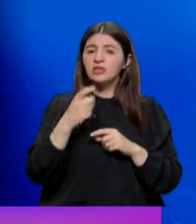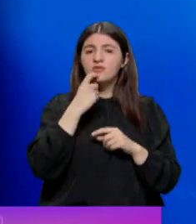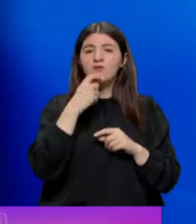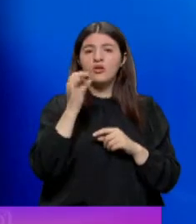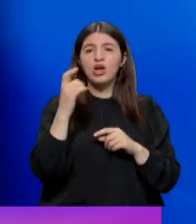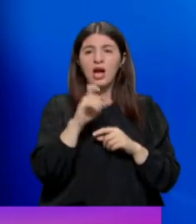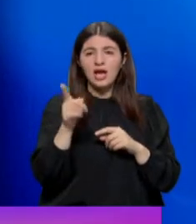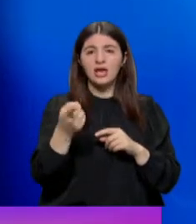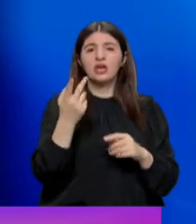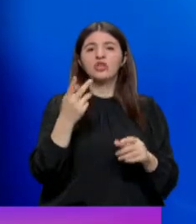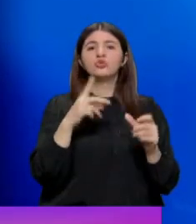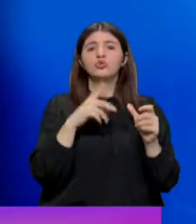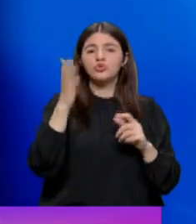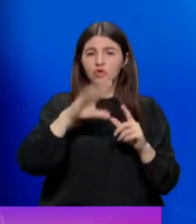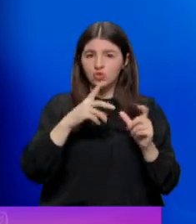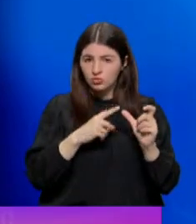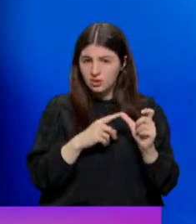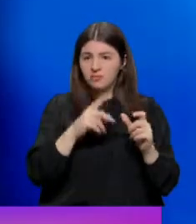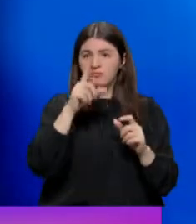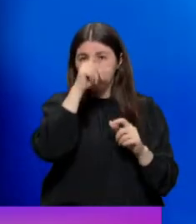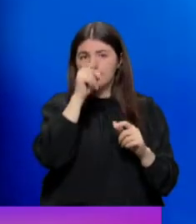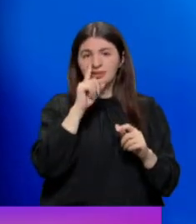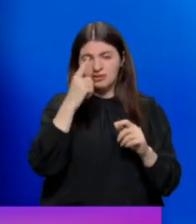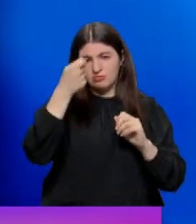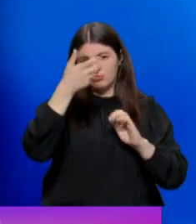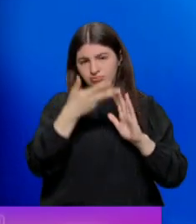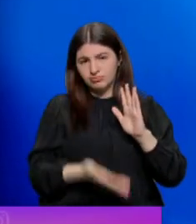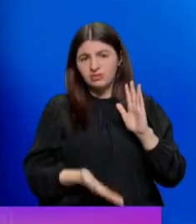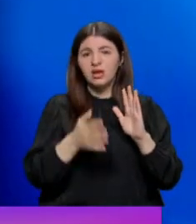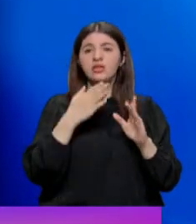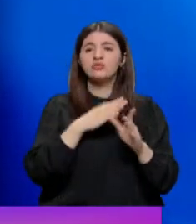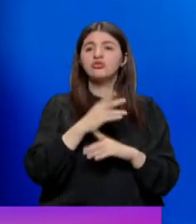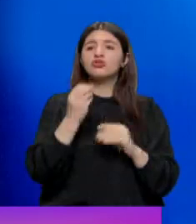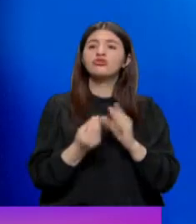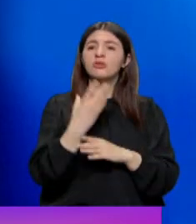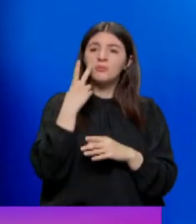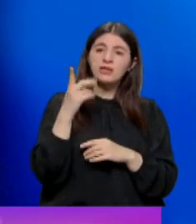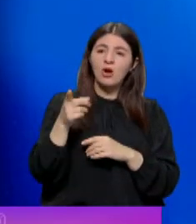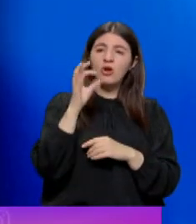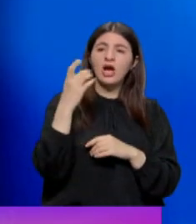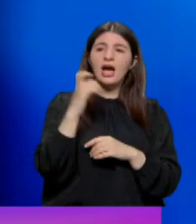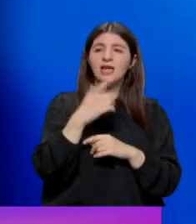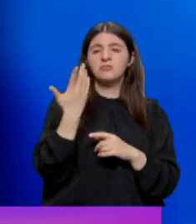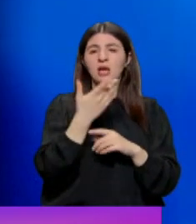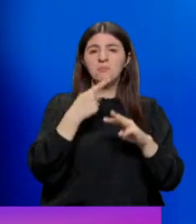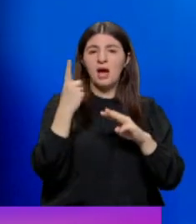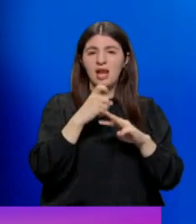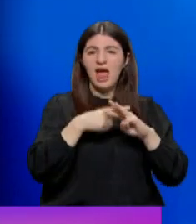yılının Ocak ayı, sonra Şubat ayı, Mart ayı, Nisan ayı gerçekleşmelere baktığımızda Ocak ayında aylık